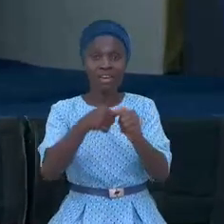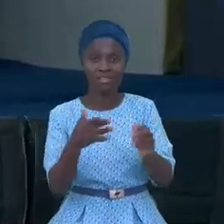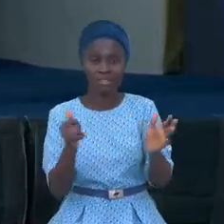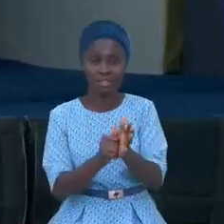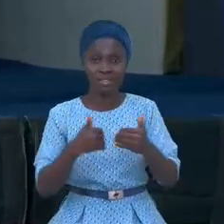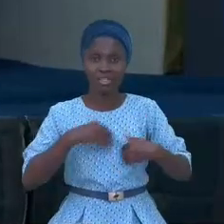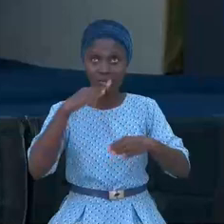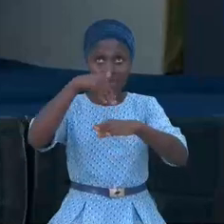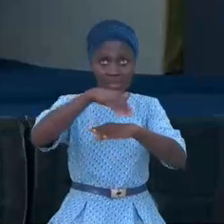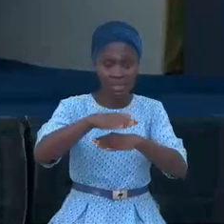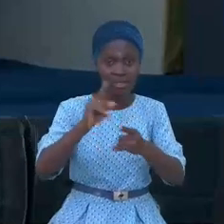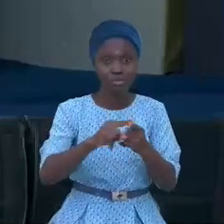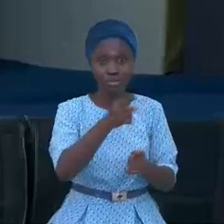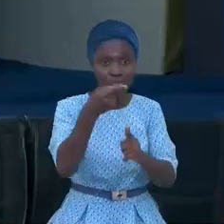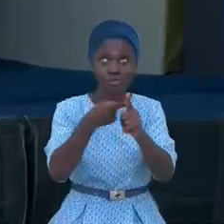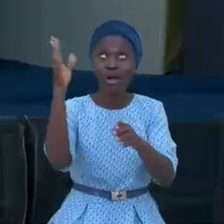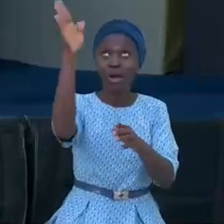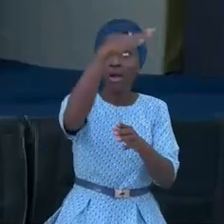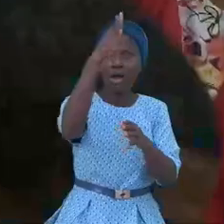toi viendra.